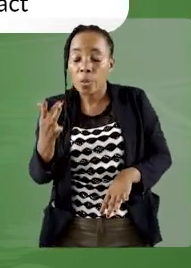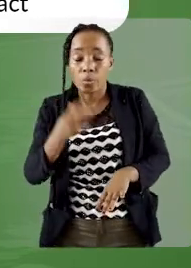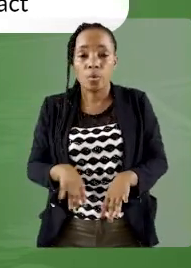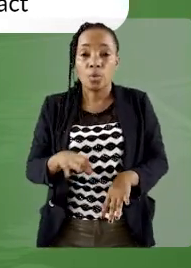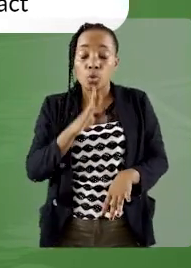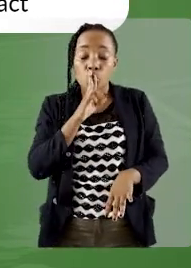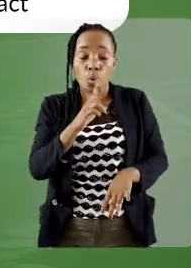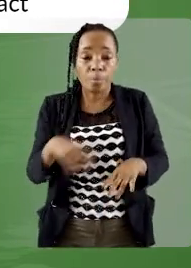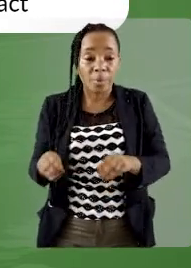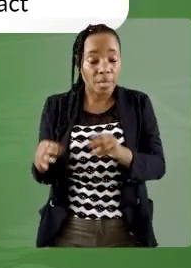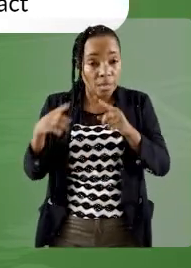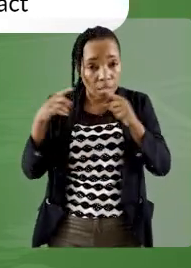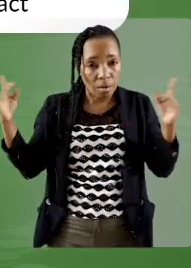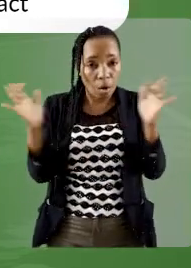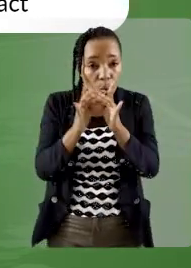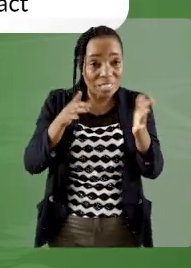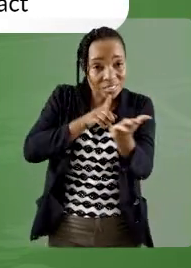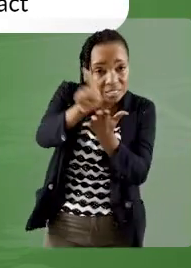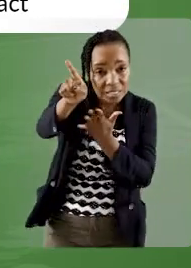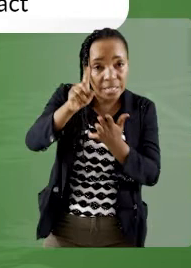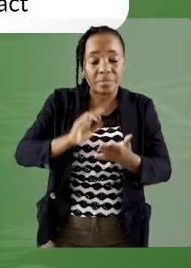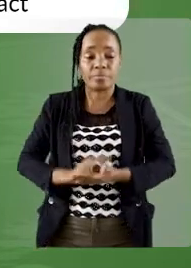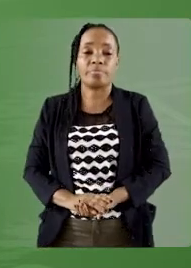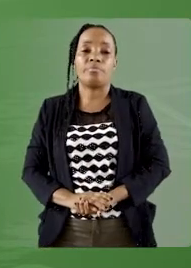mis directement en contact.